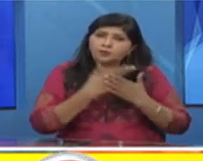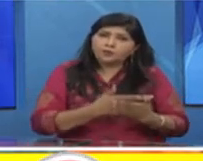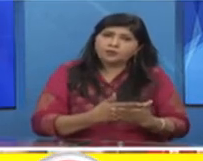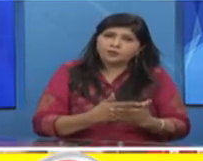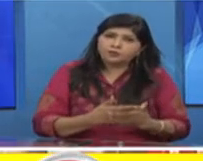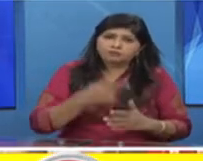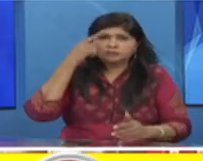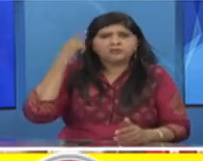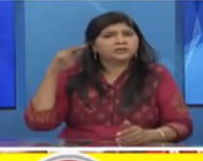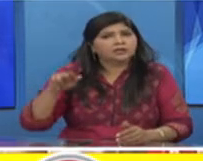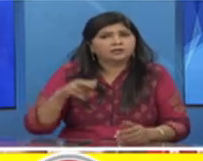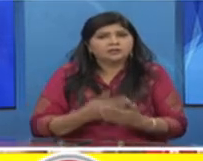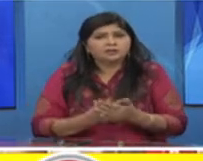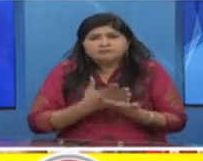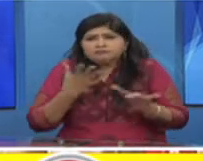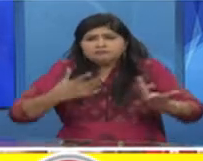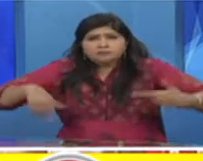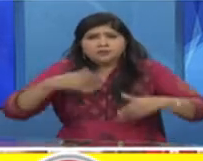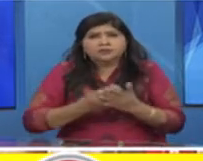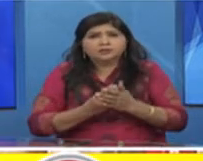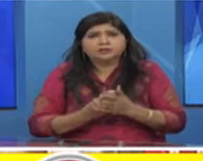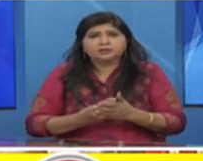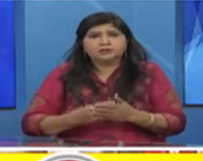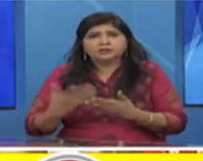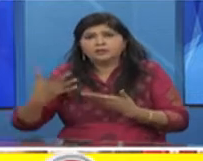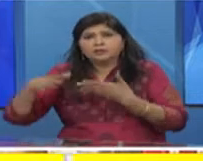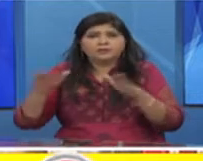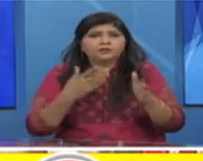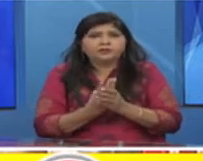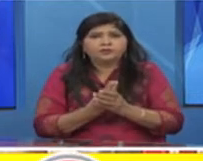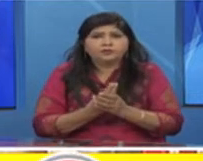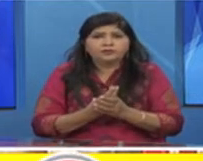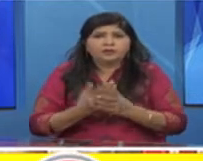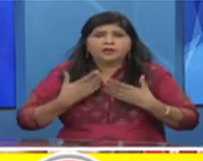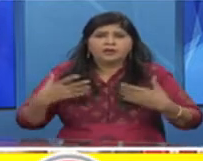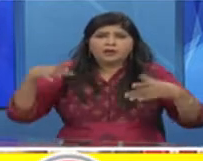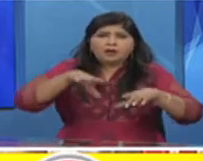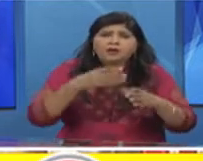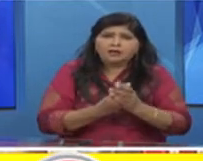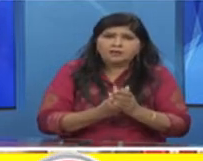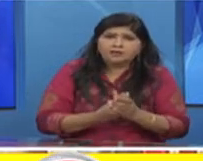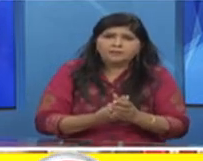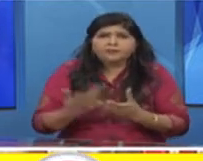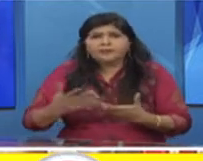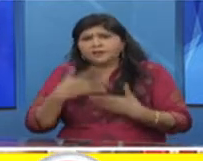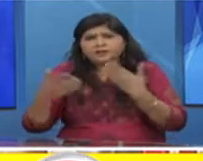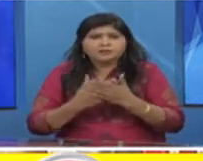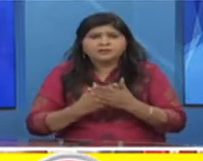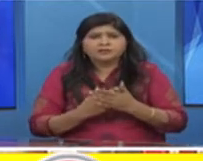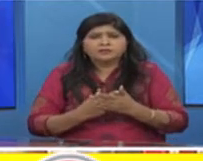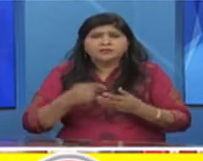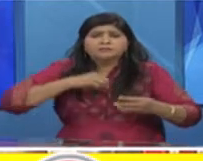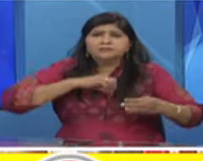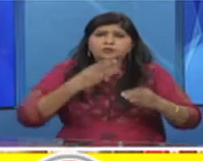दिनों को याद कीजिए, कैसा माहौल था। भांति भांति के कितने लोग मैदान में आ गए थे, कैसे कैसे इंटरेस्ट